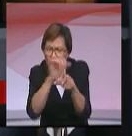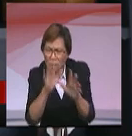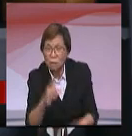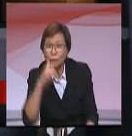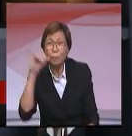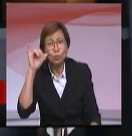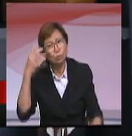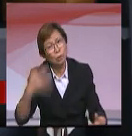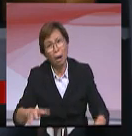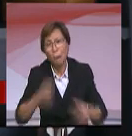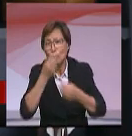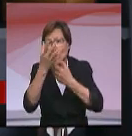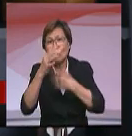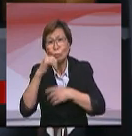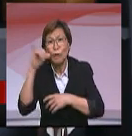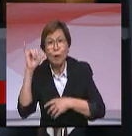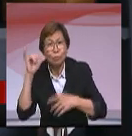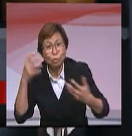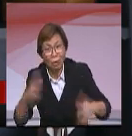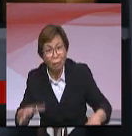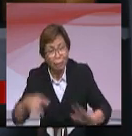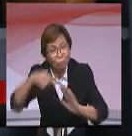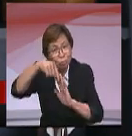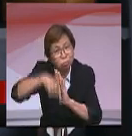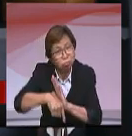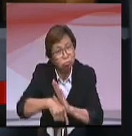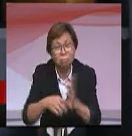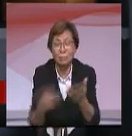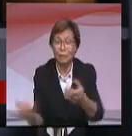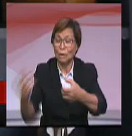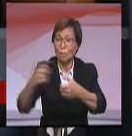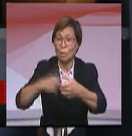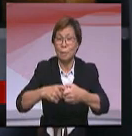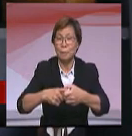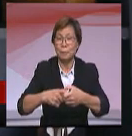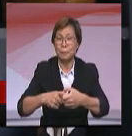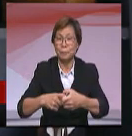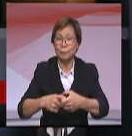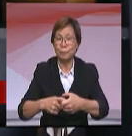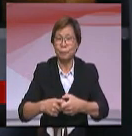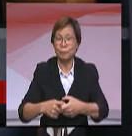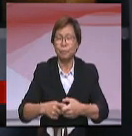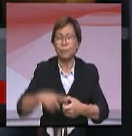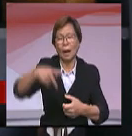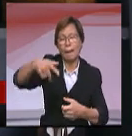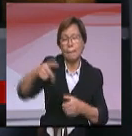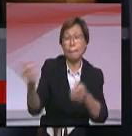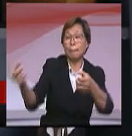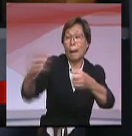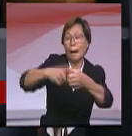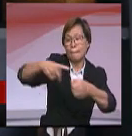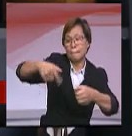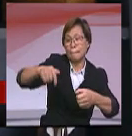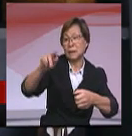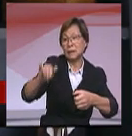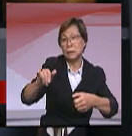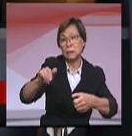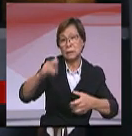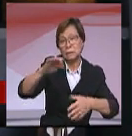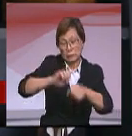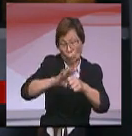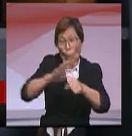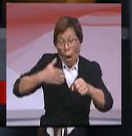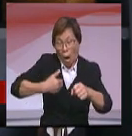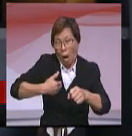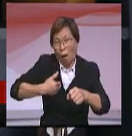sebut secara detail. Manakala mengenai parti yang memerlukan rawatan,